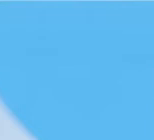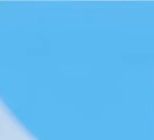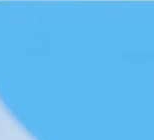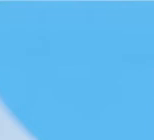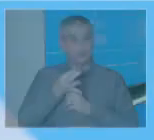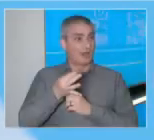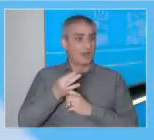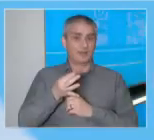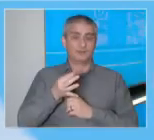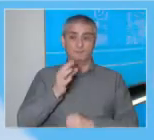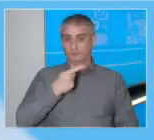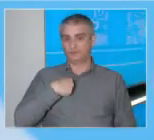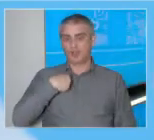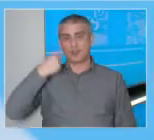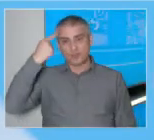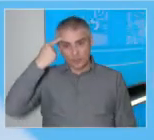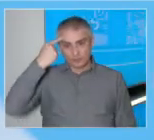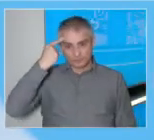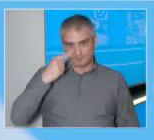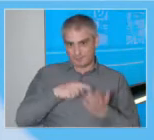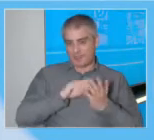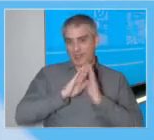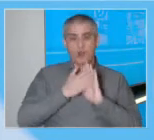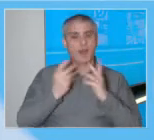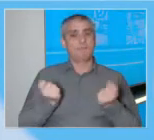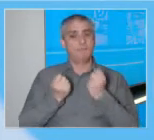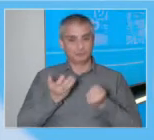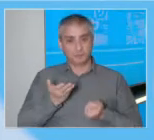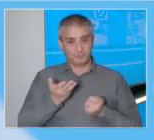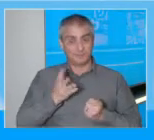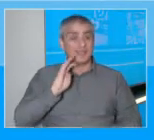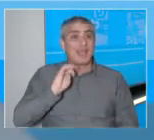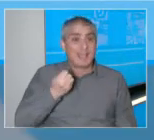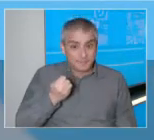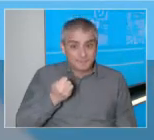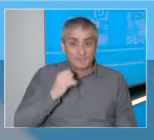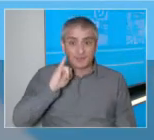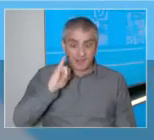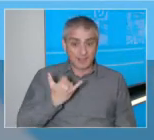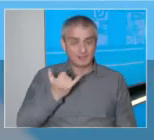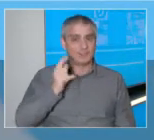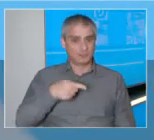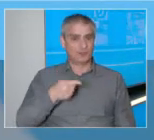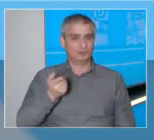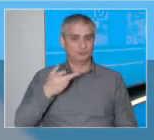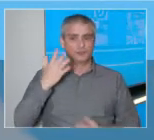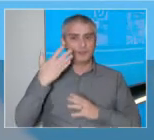השאלה שאנחנו חושבים עליה נוכח כל הפרסומים, האם אכן יש כאן דיפ